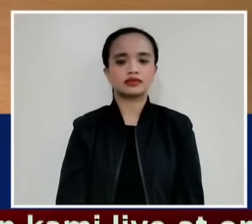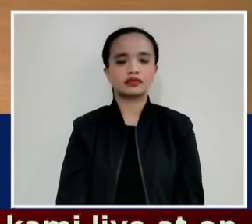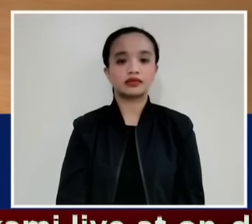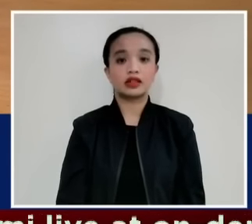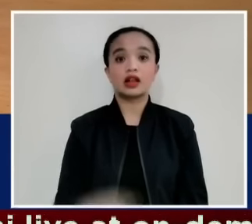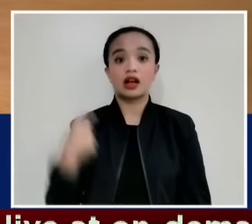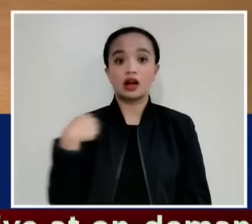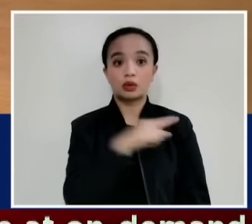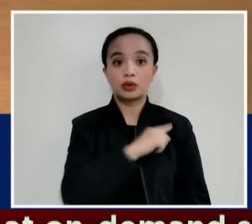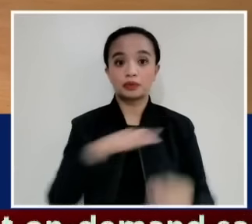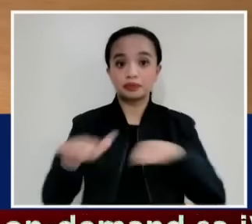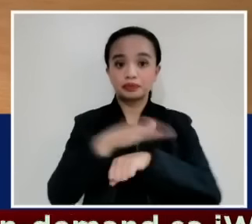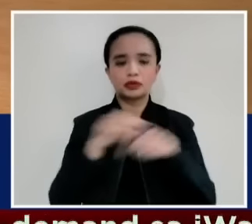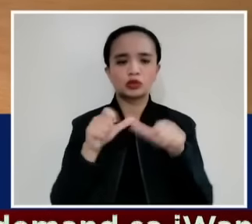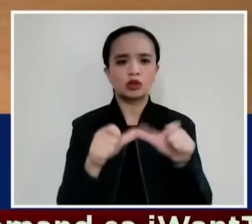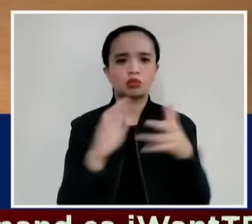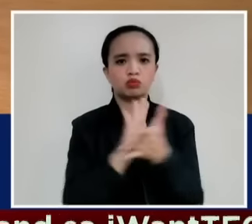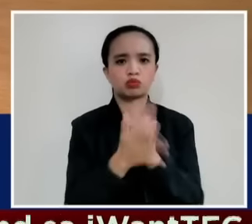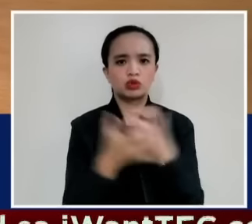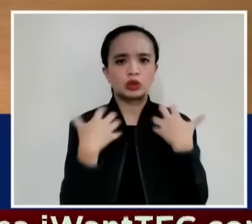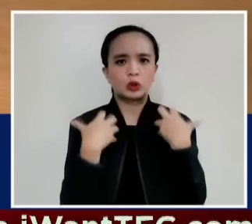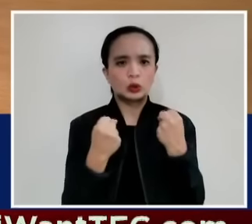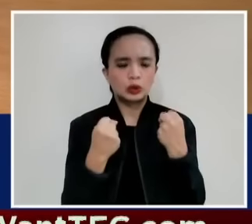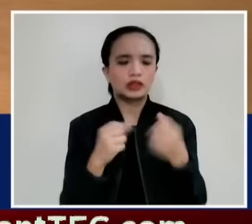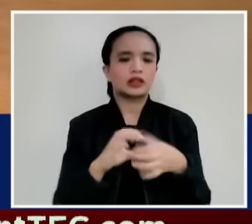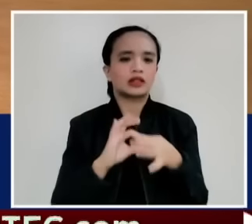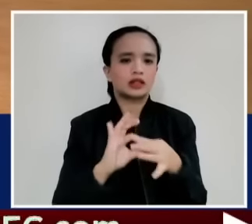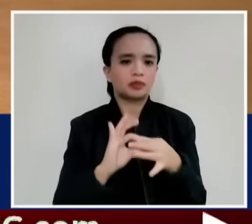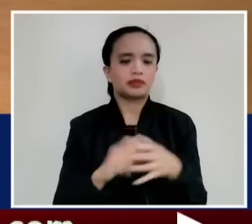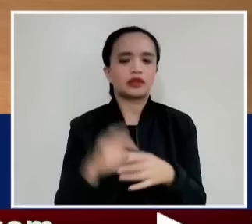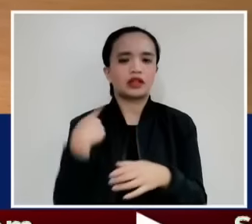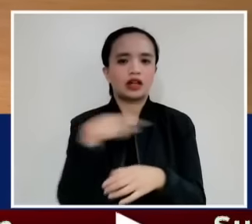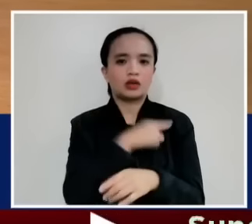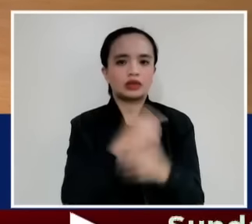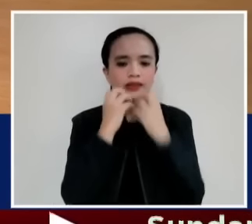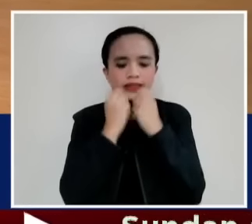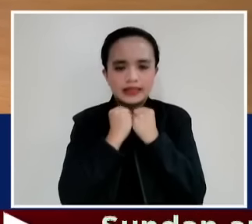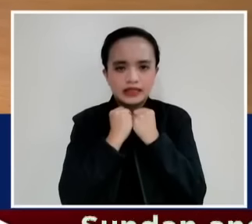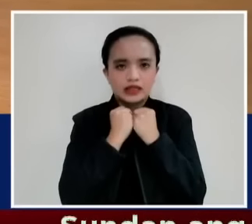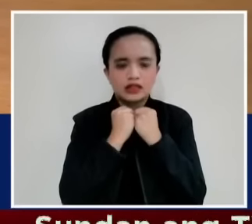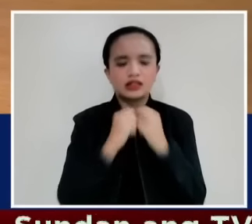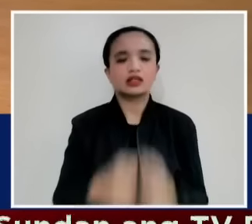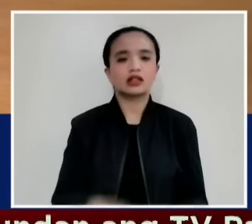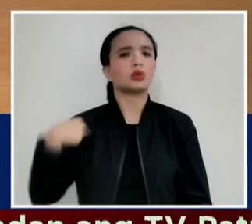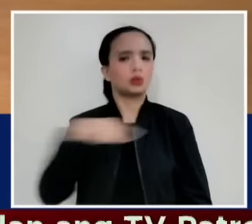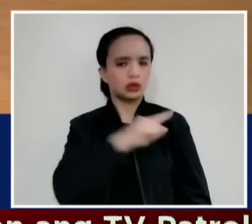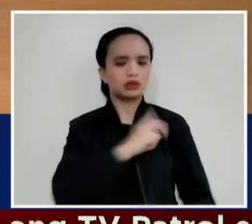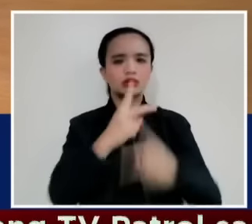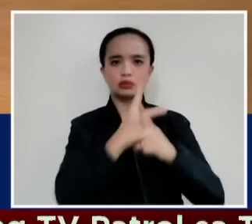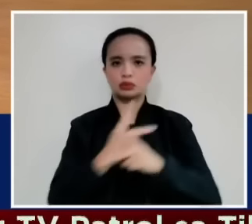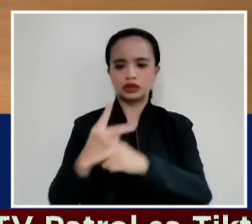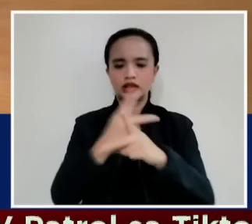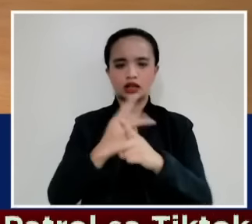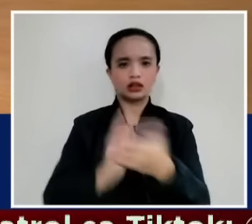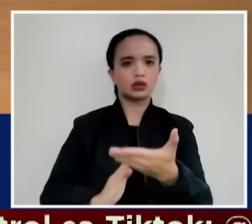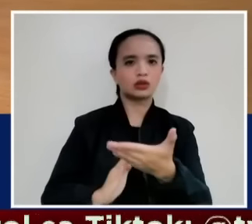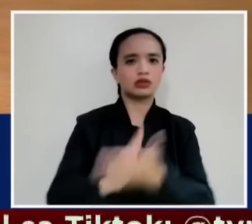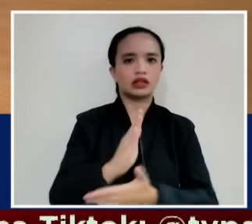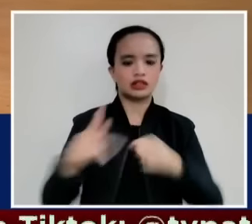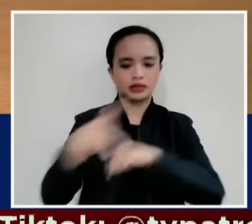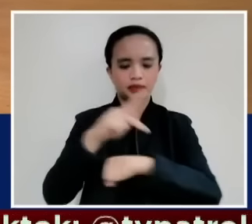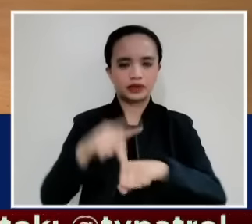nation remains intact and inviolable, our sovereignty preserved. We will protect our sovereign rights and preserve